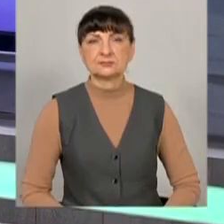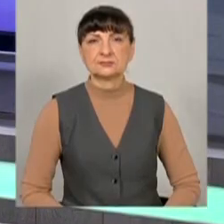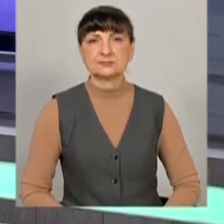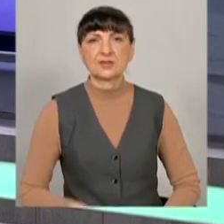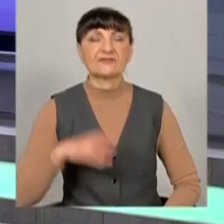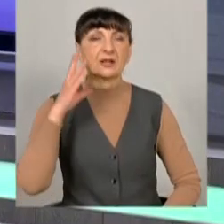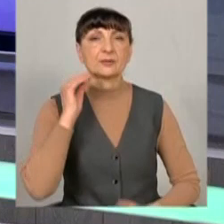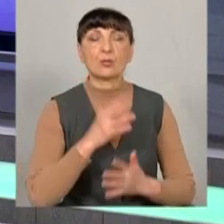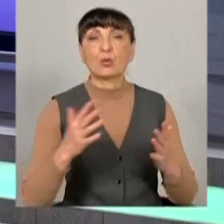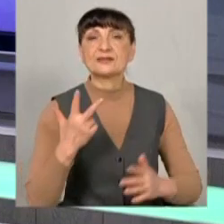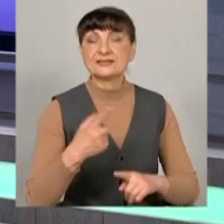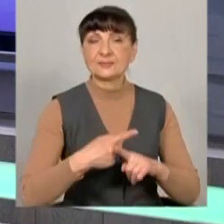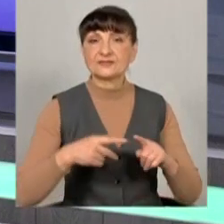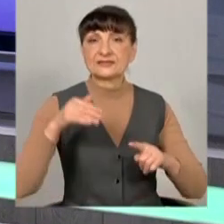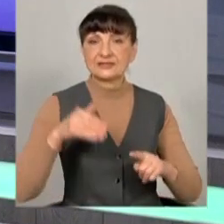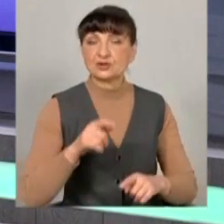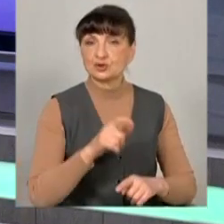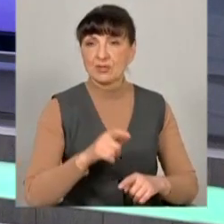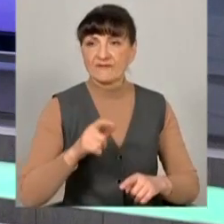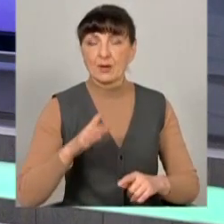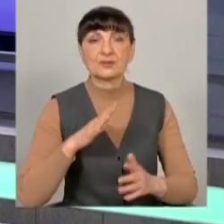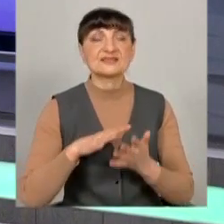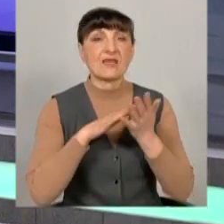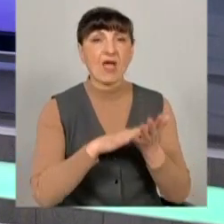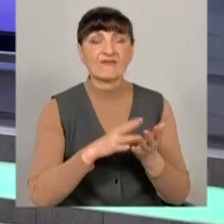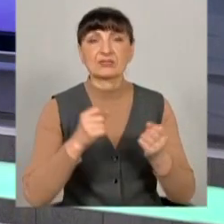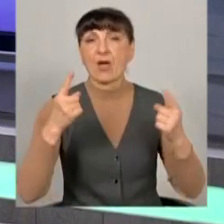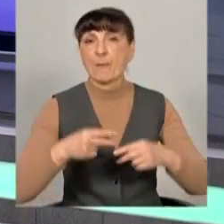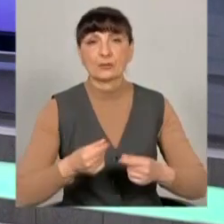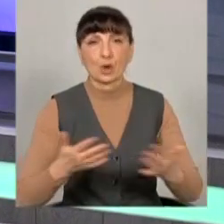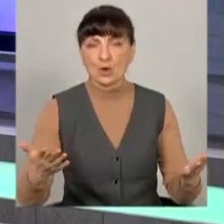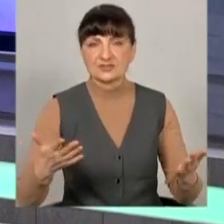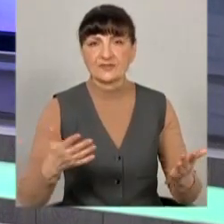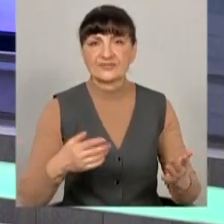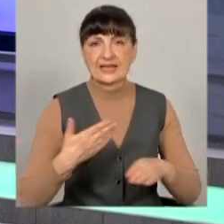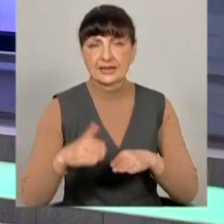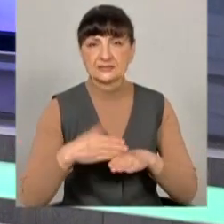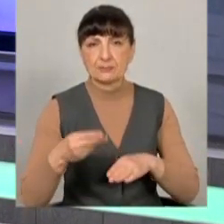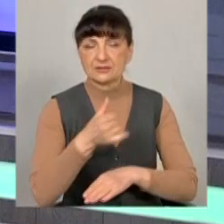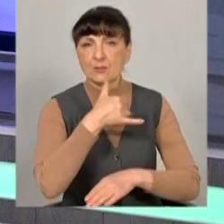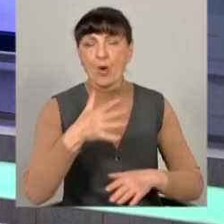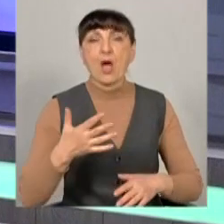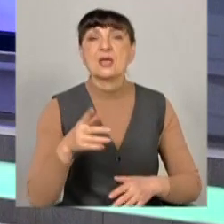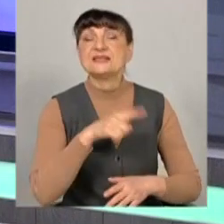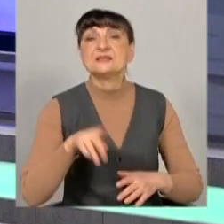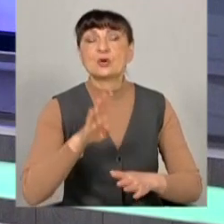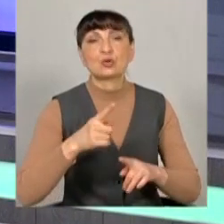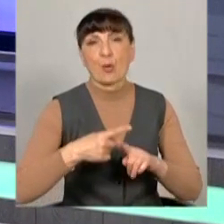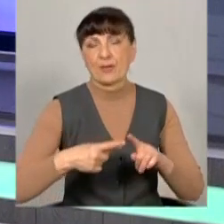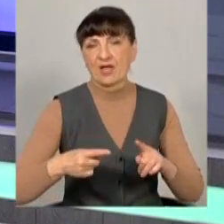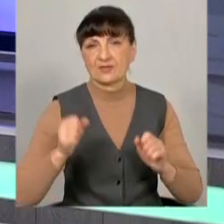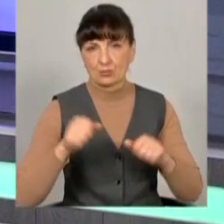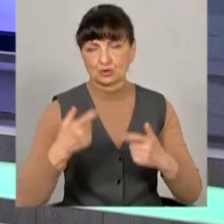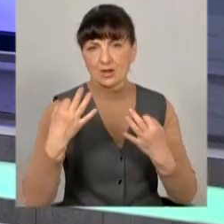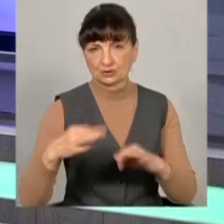В Алматы более 3500 человек подали заявки на банкротство. Из них лишь свыше 500 обратившихся получили одобрение. По